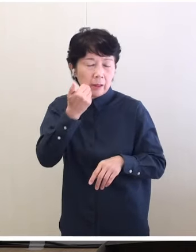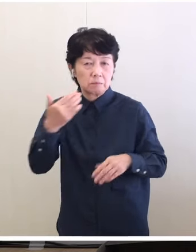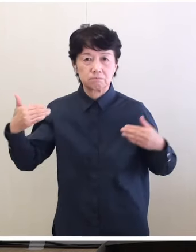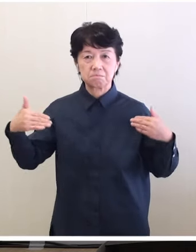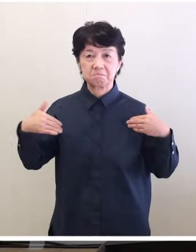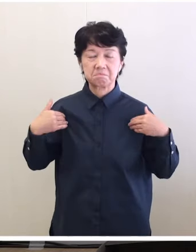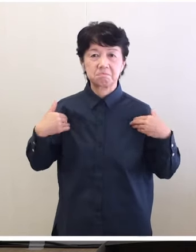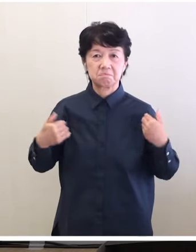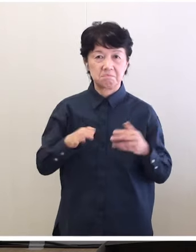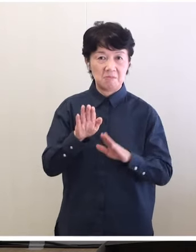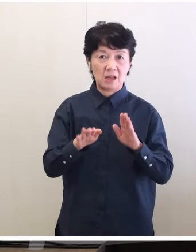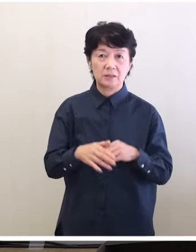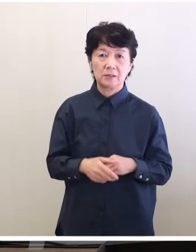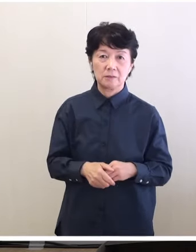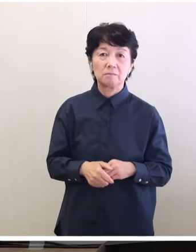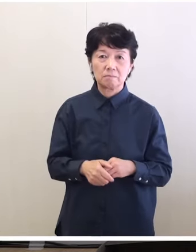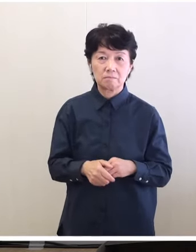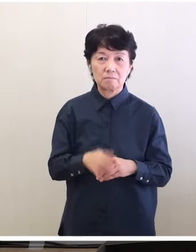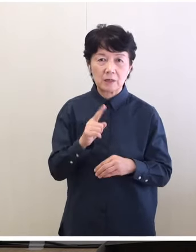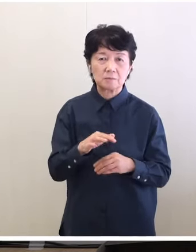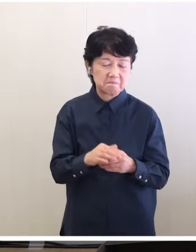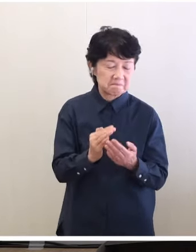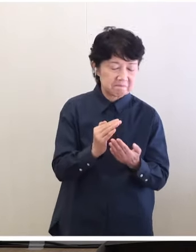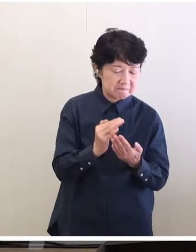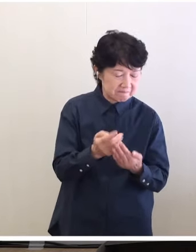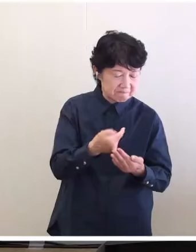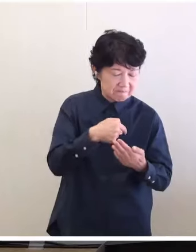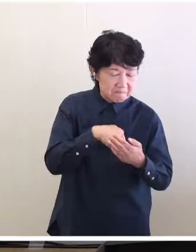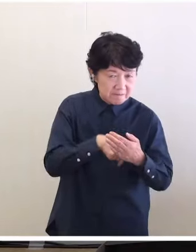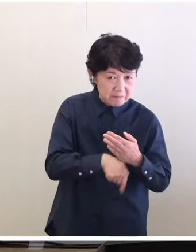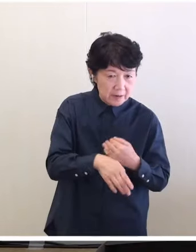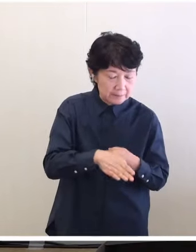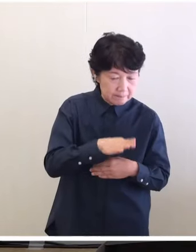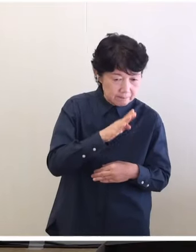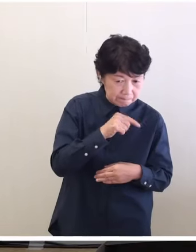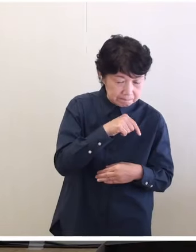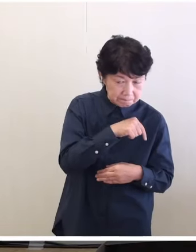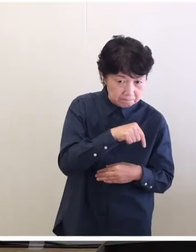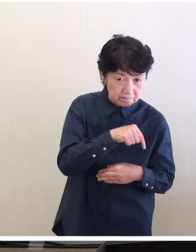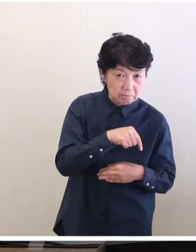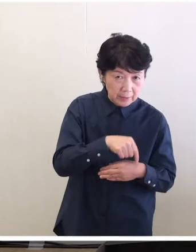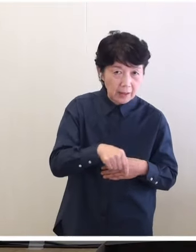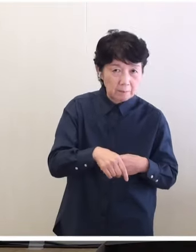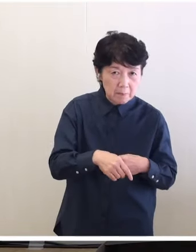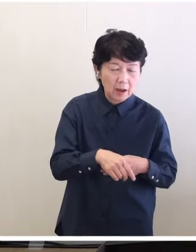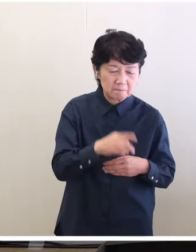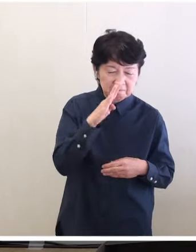わからない、そしていわゆる闇バイトに応じた